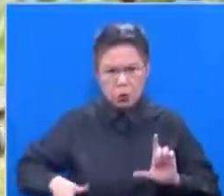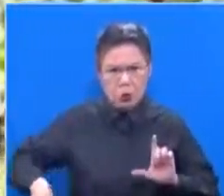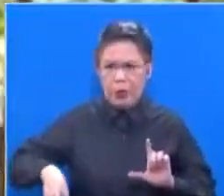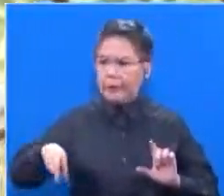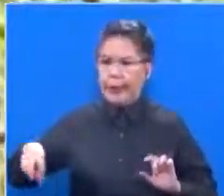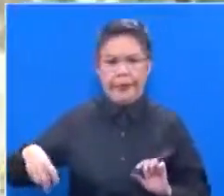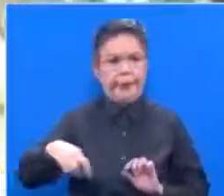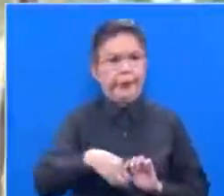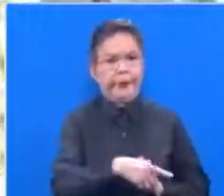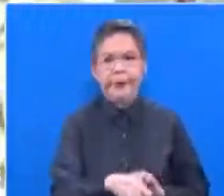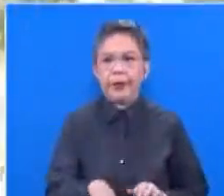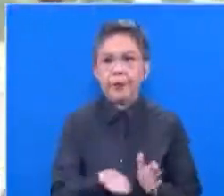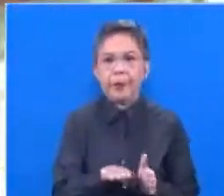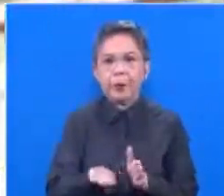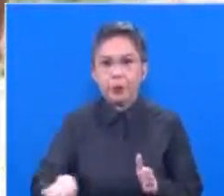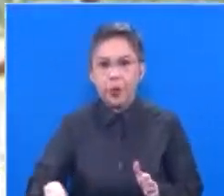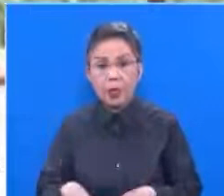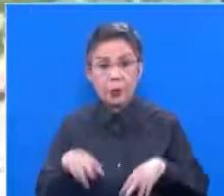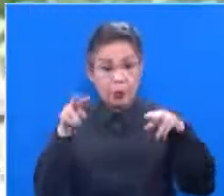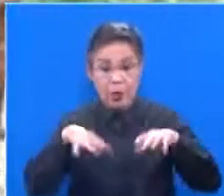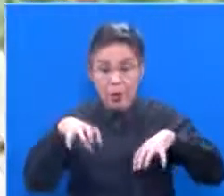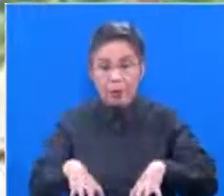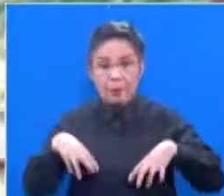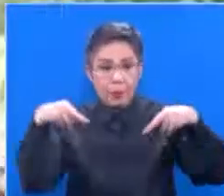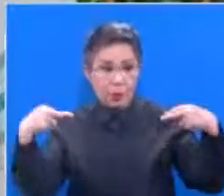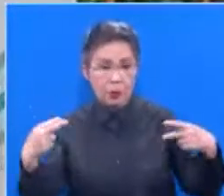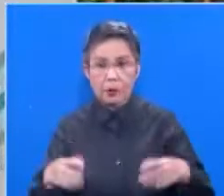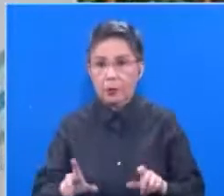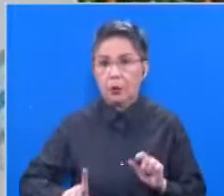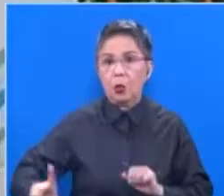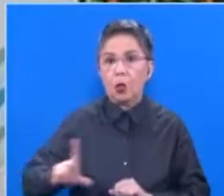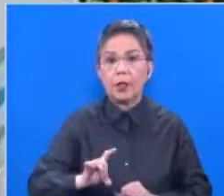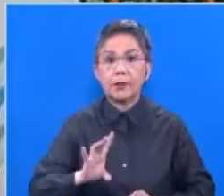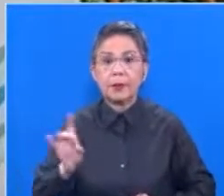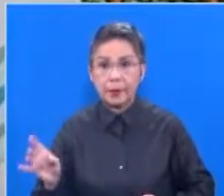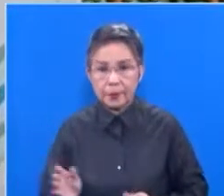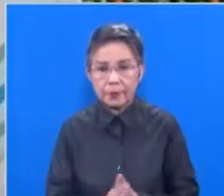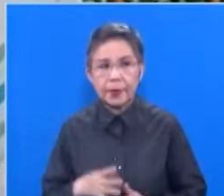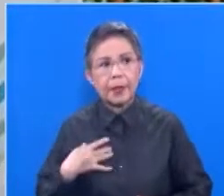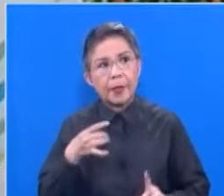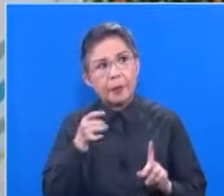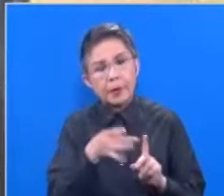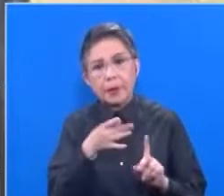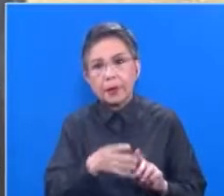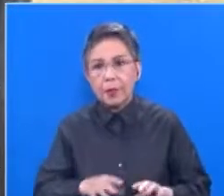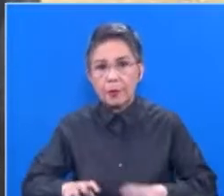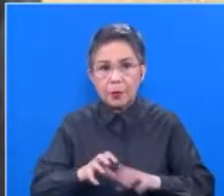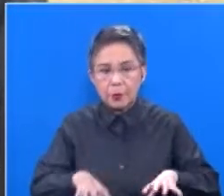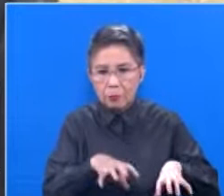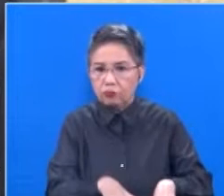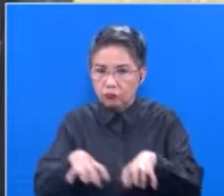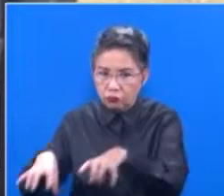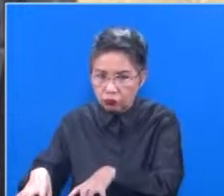area paddock, dan penonton serta di sejumlah lokasi lain. Jadi kita targetkan untuk melakukan evakuasi